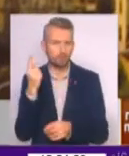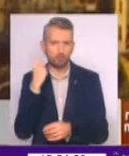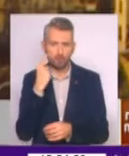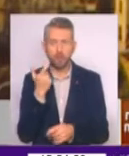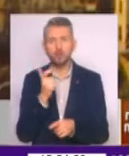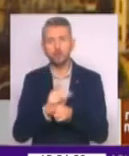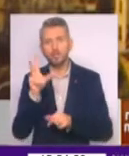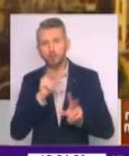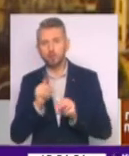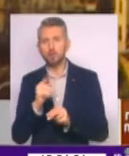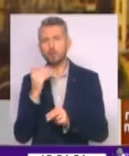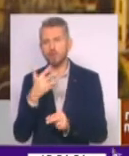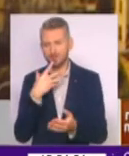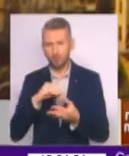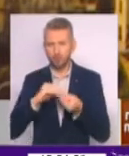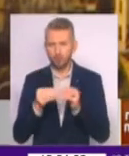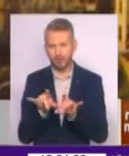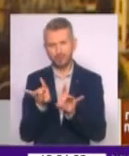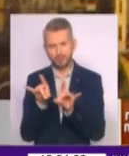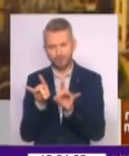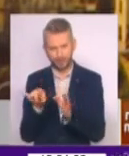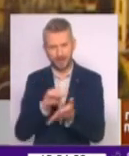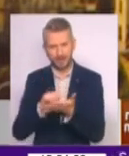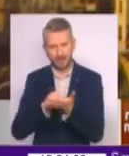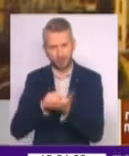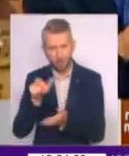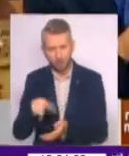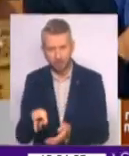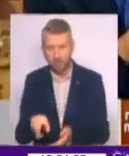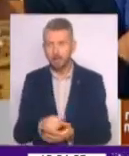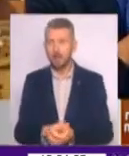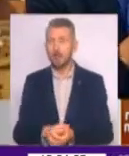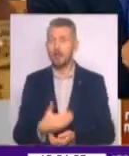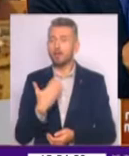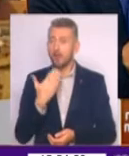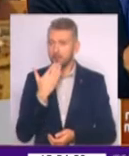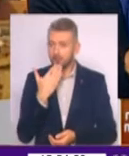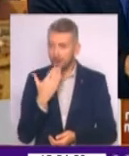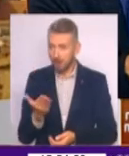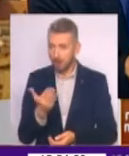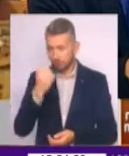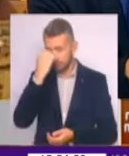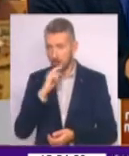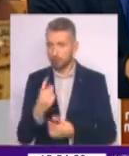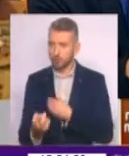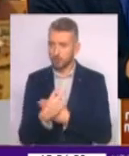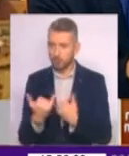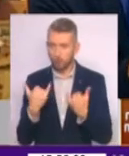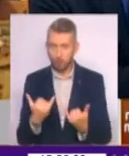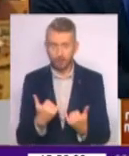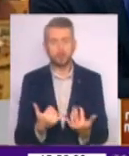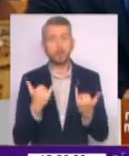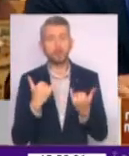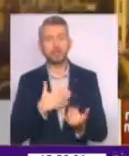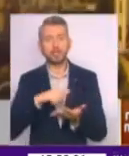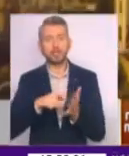сподіваюся, що ви проблему висвітлили і контакти залишили редакторам. Вам, пане Сергію, дуже дякую за розмову. Дякую вам, що ви сьогодні до нас завітали. Нагадаю, що сьогодні